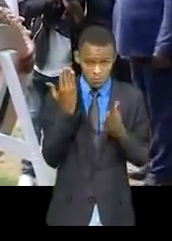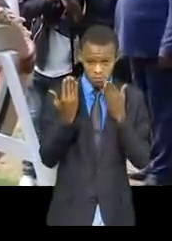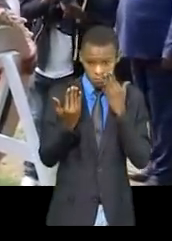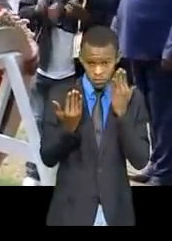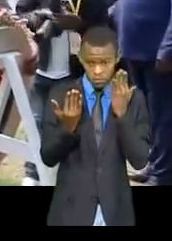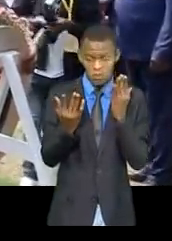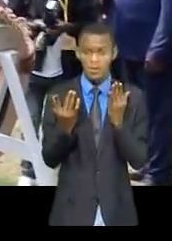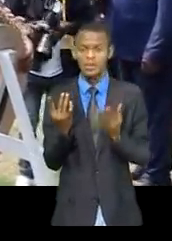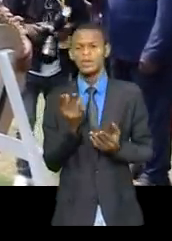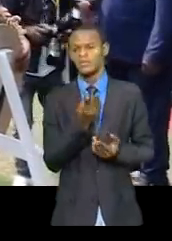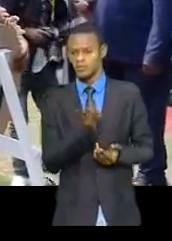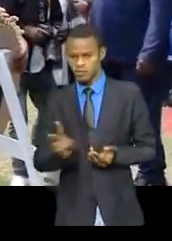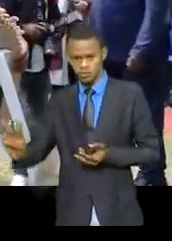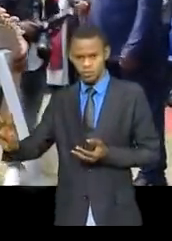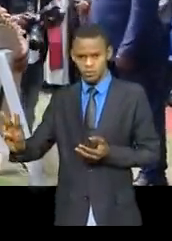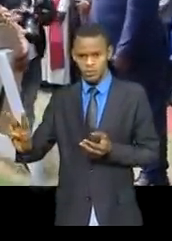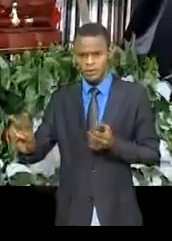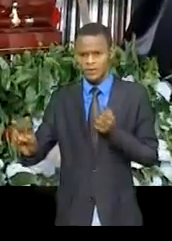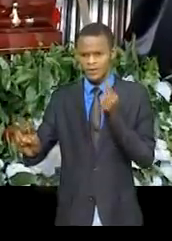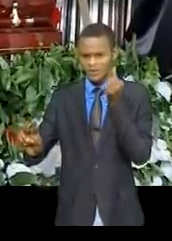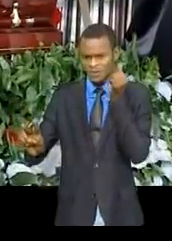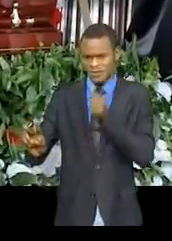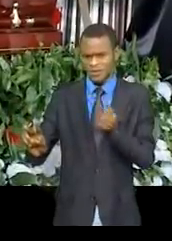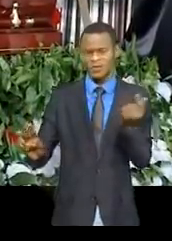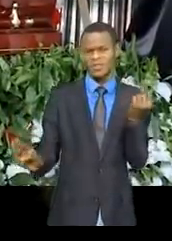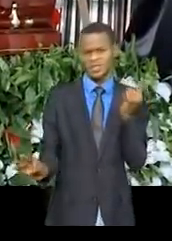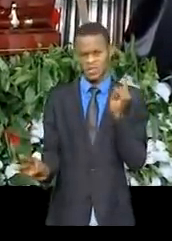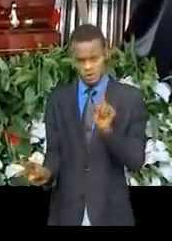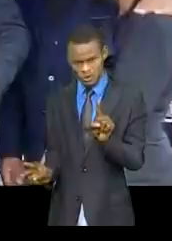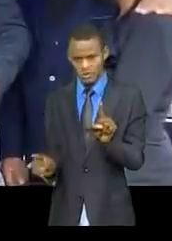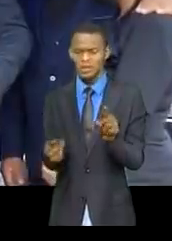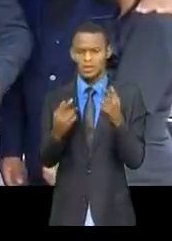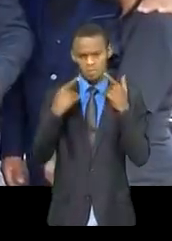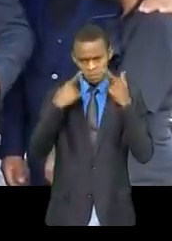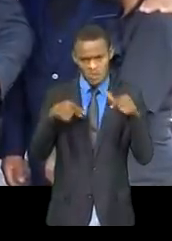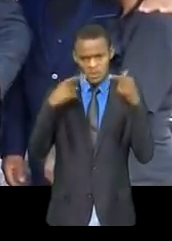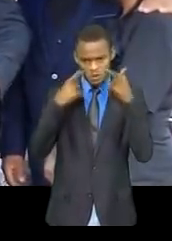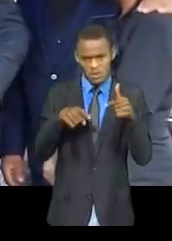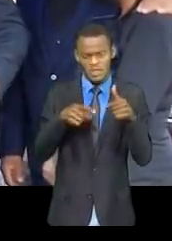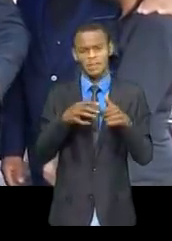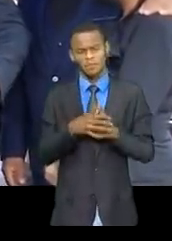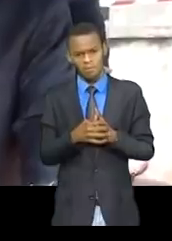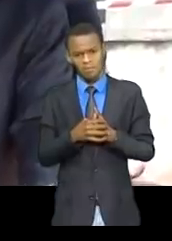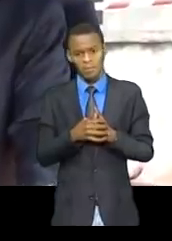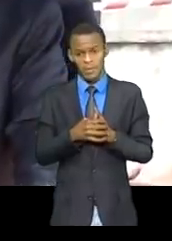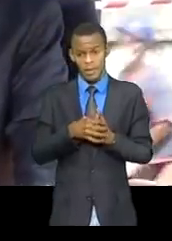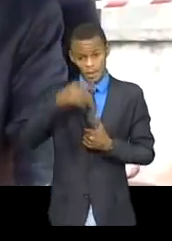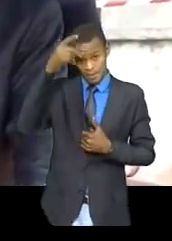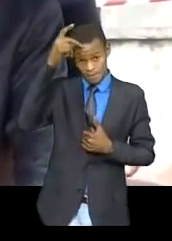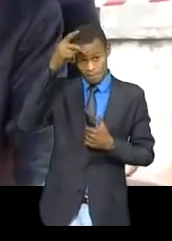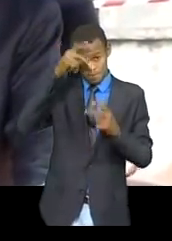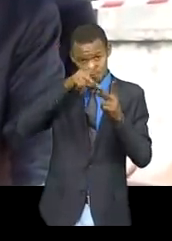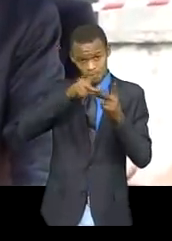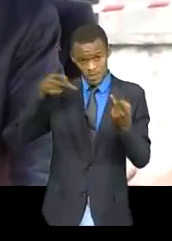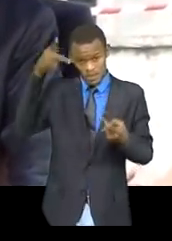Mulumba, voilà que la sœur cadette est arrachée à l'affection familiale. Son parti, l'UDPS, où elle a consacré sa lutte,